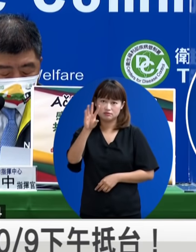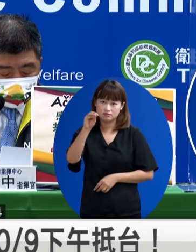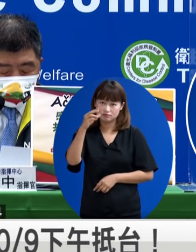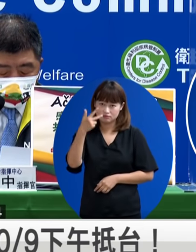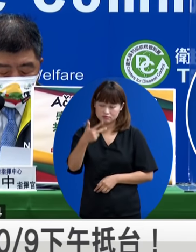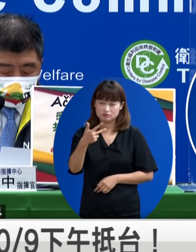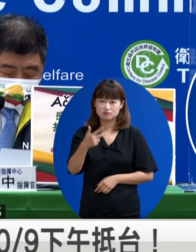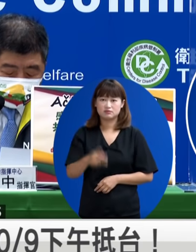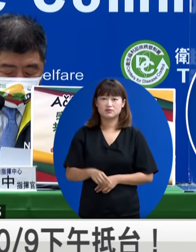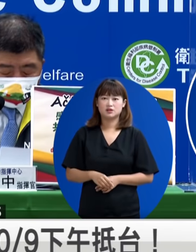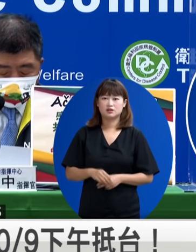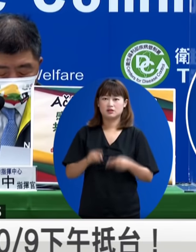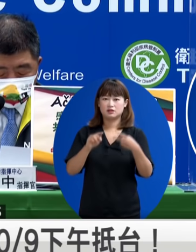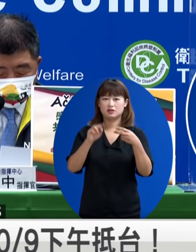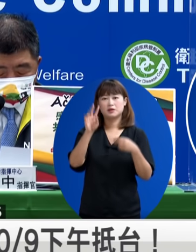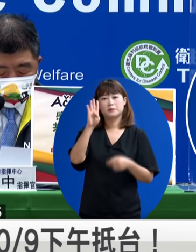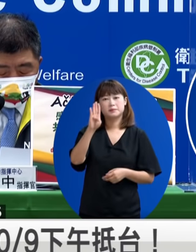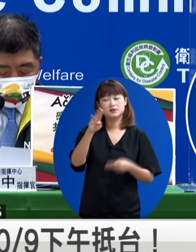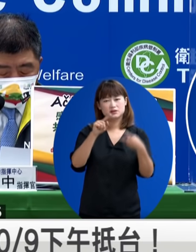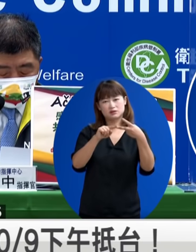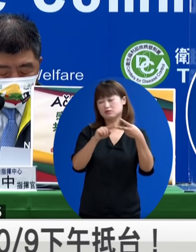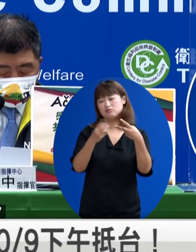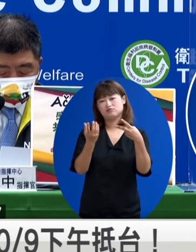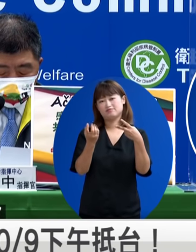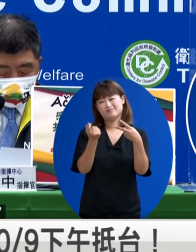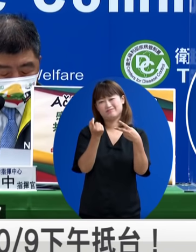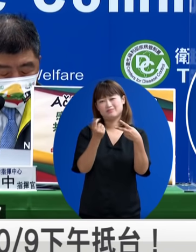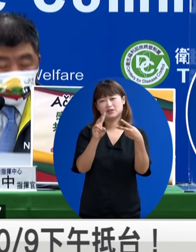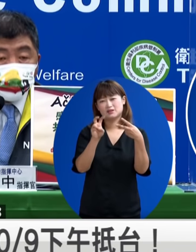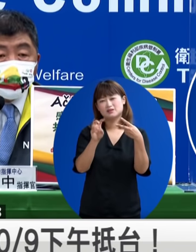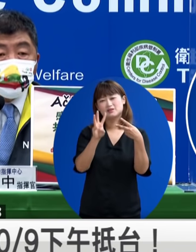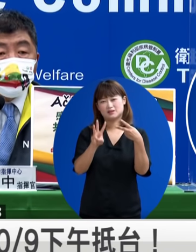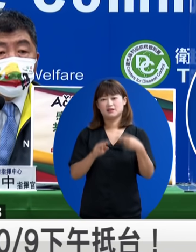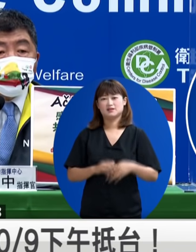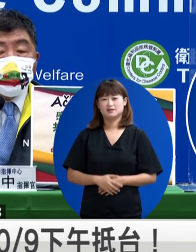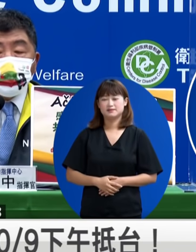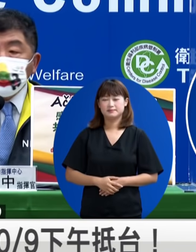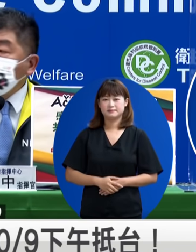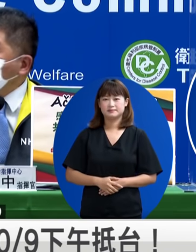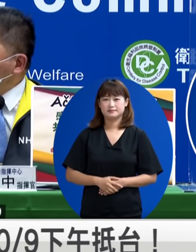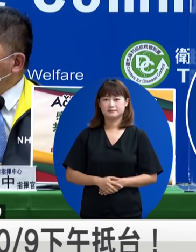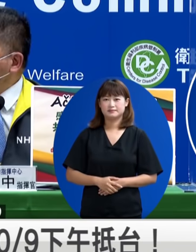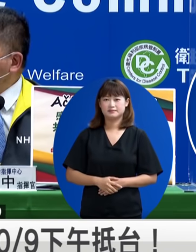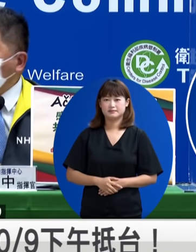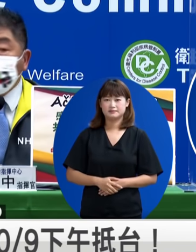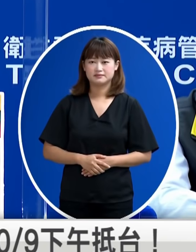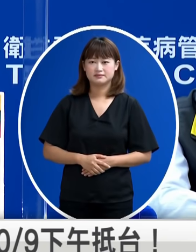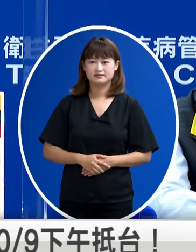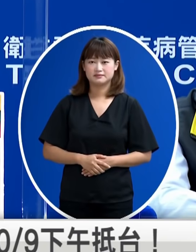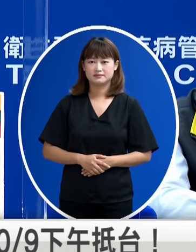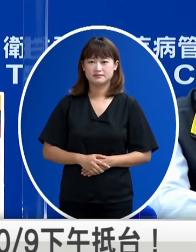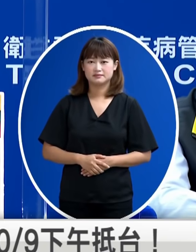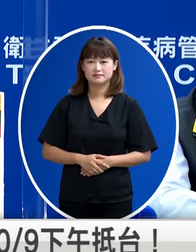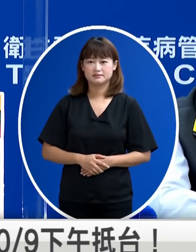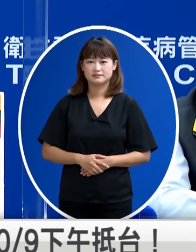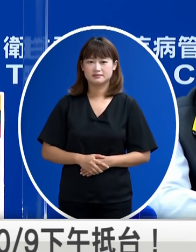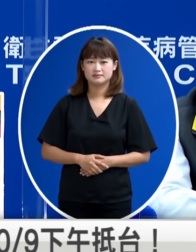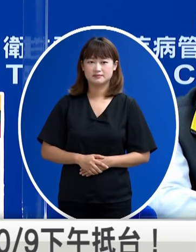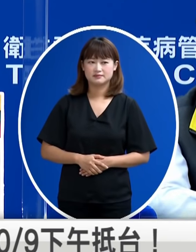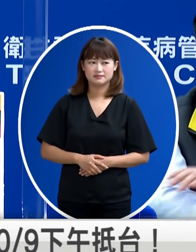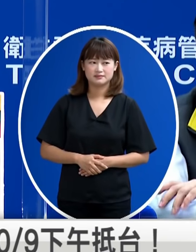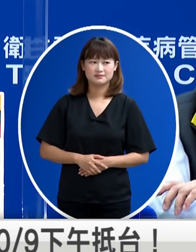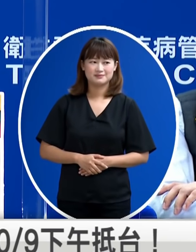的第一剂，那第二剂很少了哈，第二剂，23个人哈，这300从哪里来的？